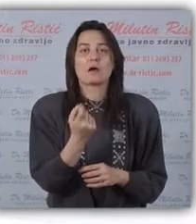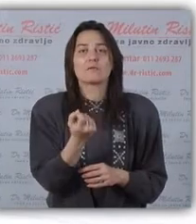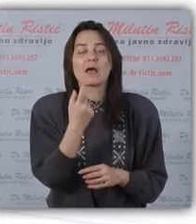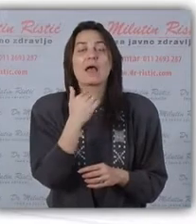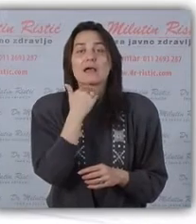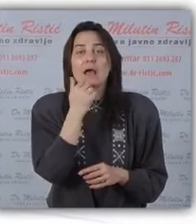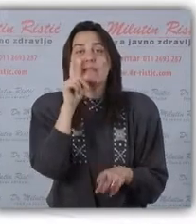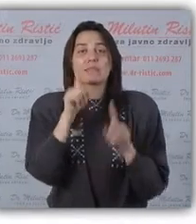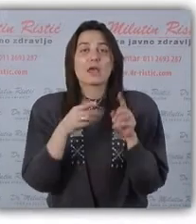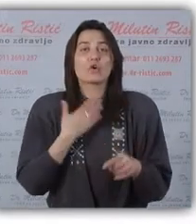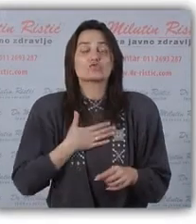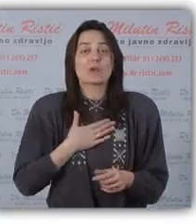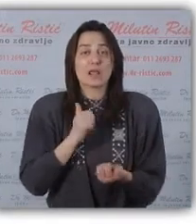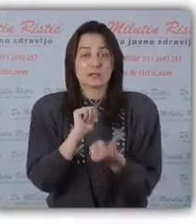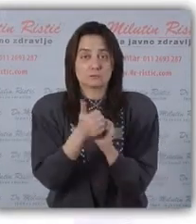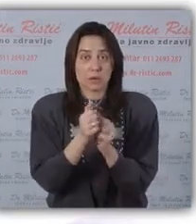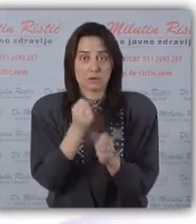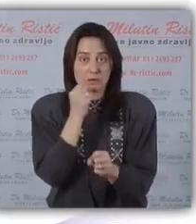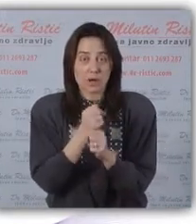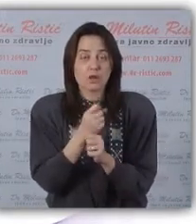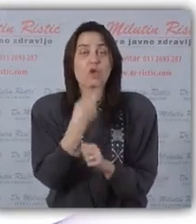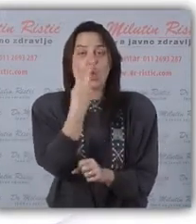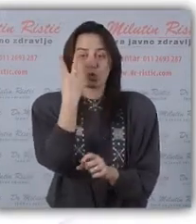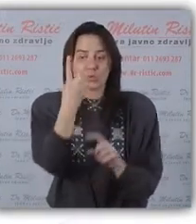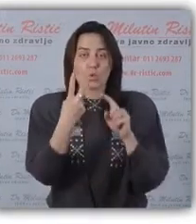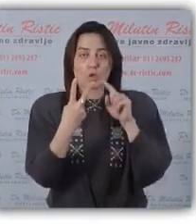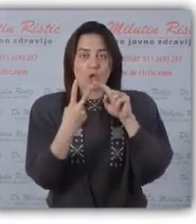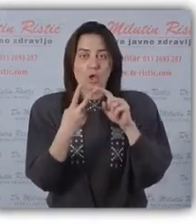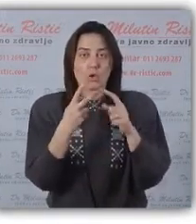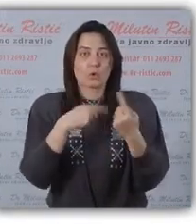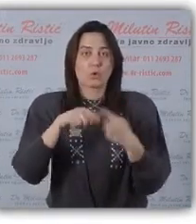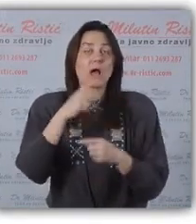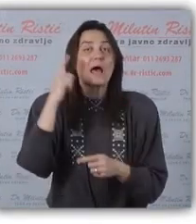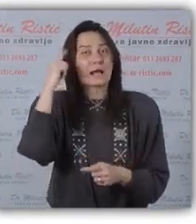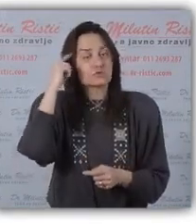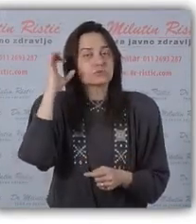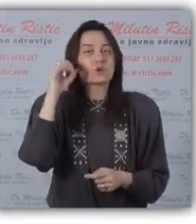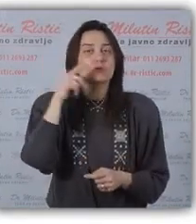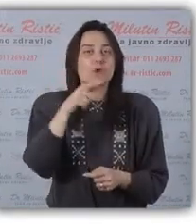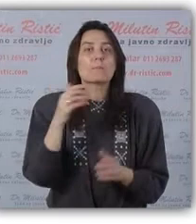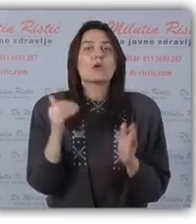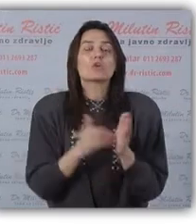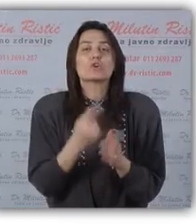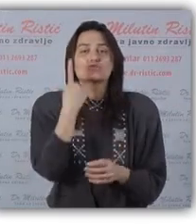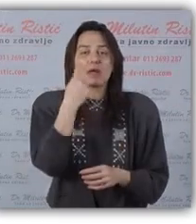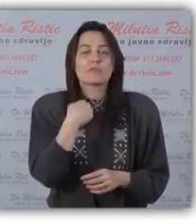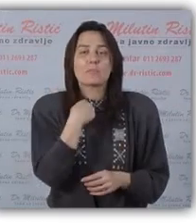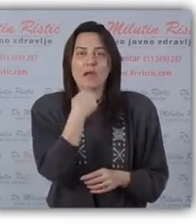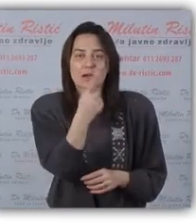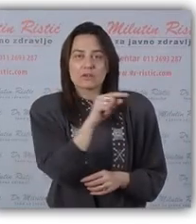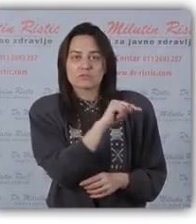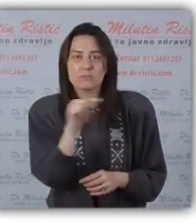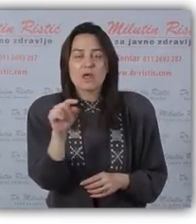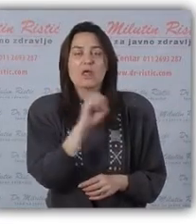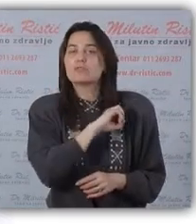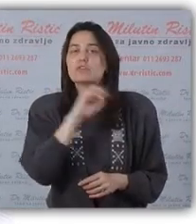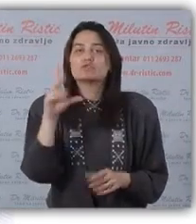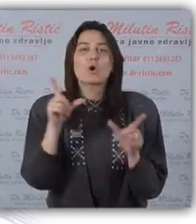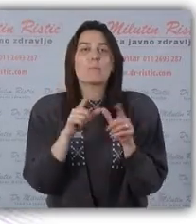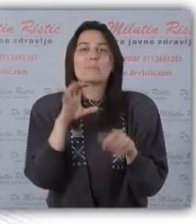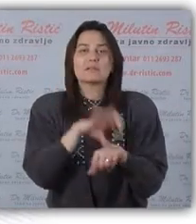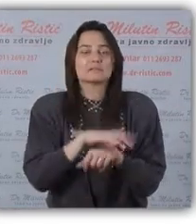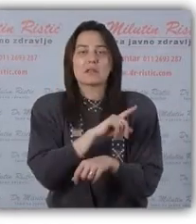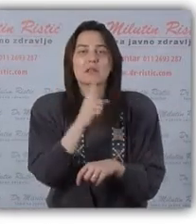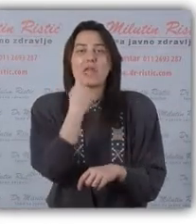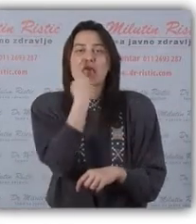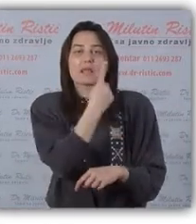ova indikacija, kada neko hoće se baviti sportom, uvek ulaze u drugu grupu, može i ne mora, razmišlja za to. Ali još jedno podlačim, ništa u medicini nije